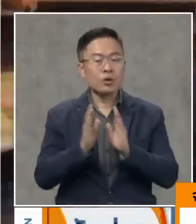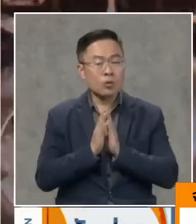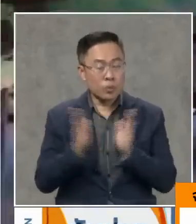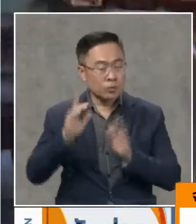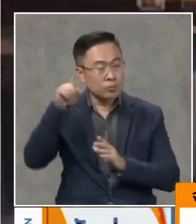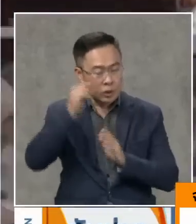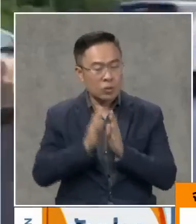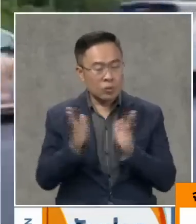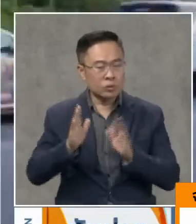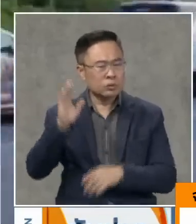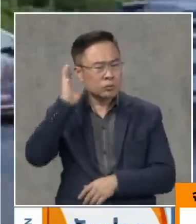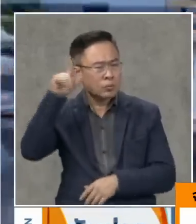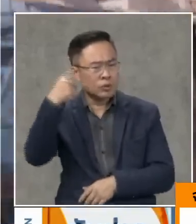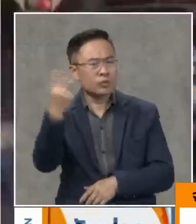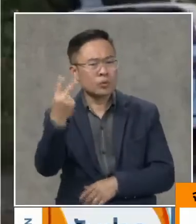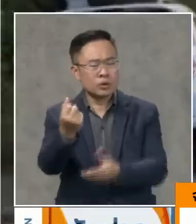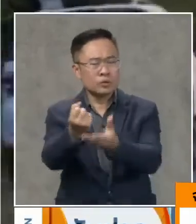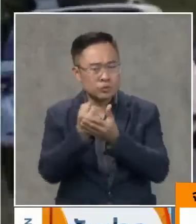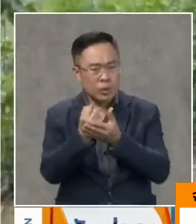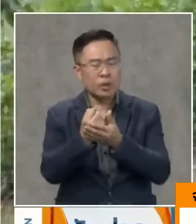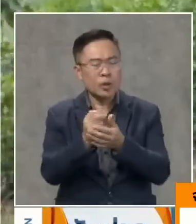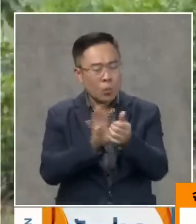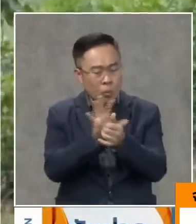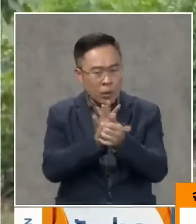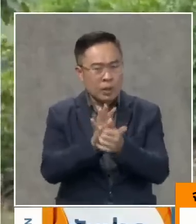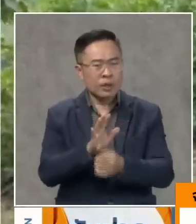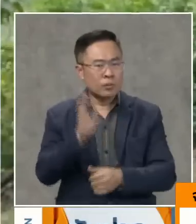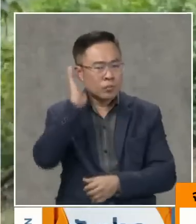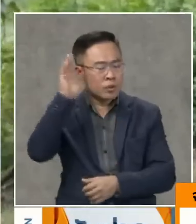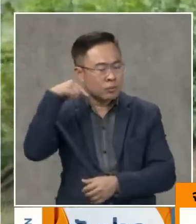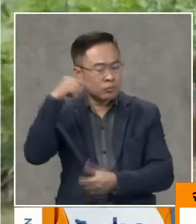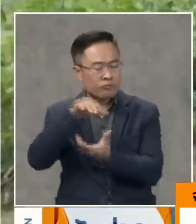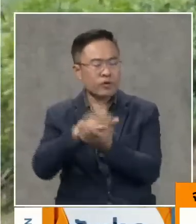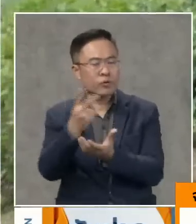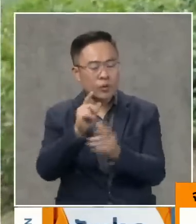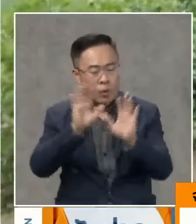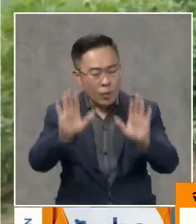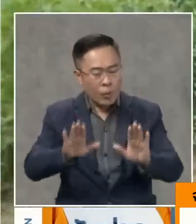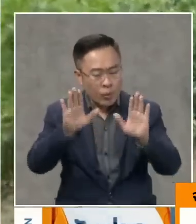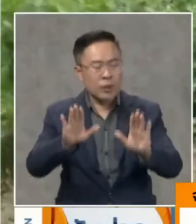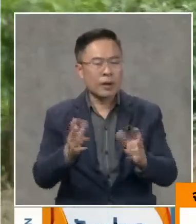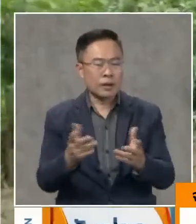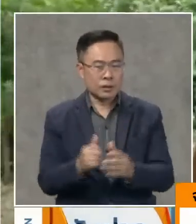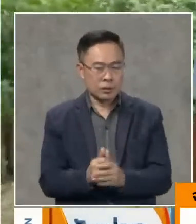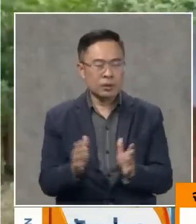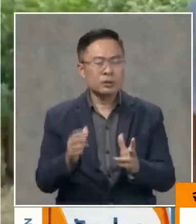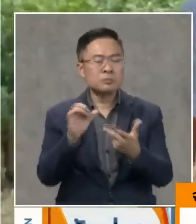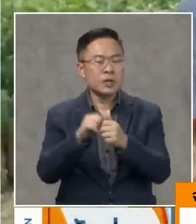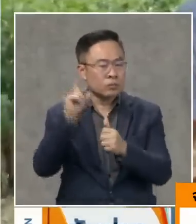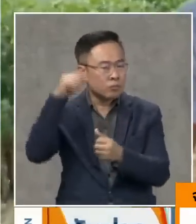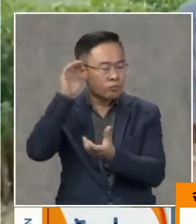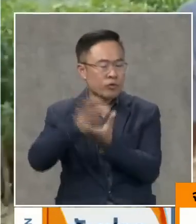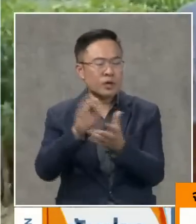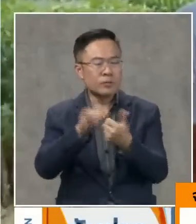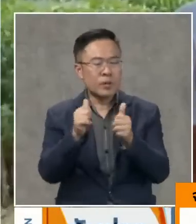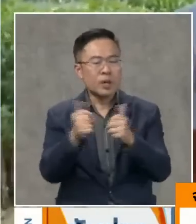มืองดีนะคะที่ช่วยพูดเกลี้ยกล่อมให้สามีและตนเองเนี่ยปรับความเข้าใจกันได้แล้วก็ยอมรับว่าลิ้นกับฟันก็อาจจะมีทะเล